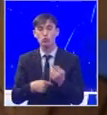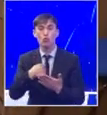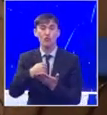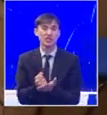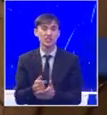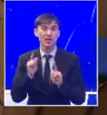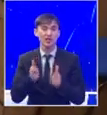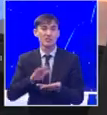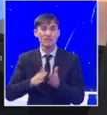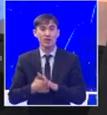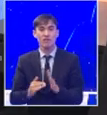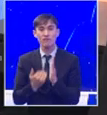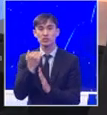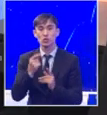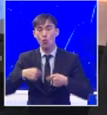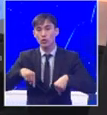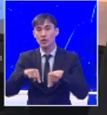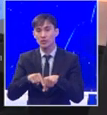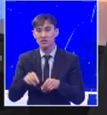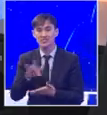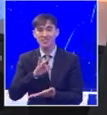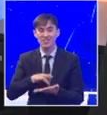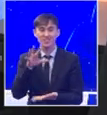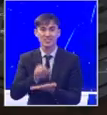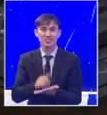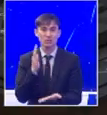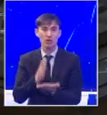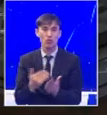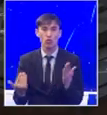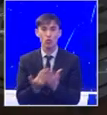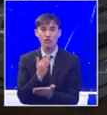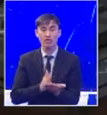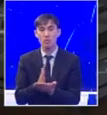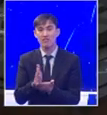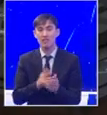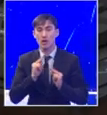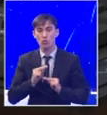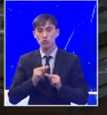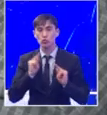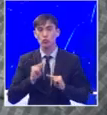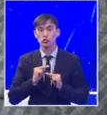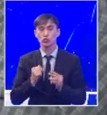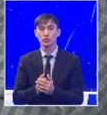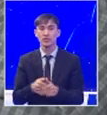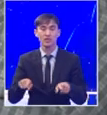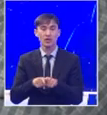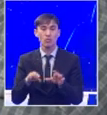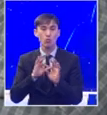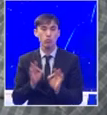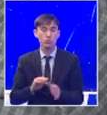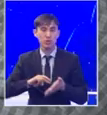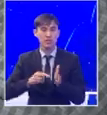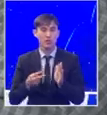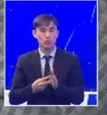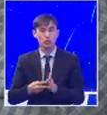утверждения и согласования с вышестоящими органами в центрах занятости появятся новые направления работы по трудоустройству. Таким образом,